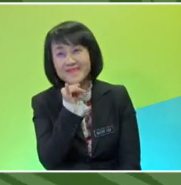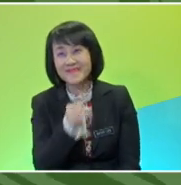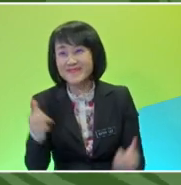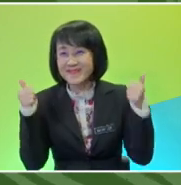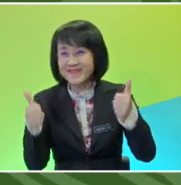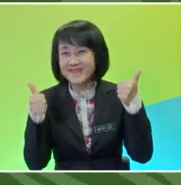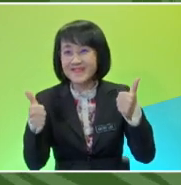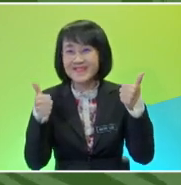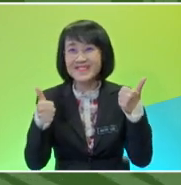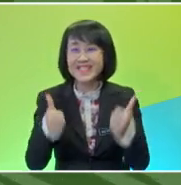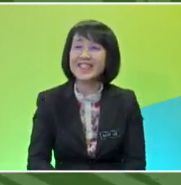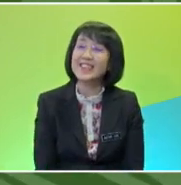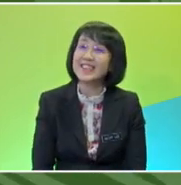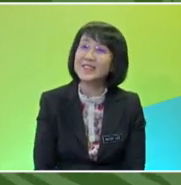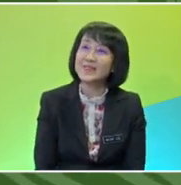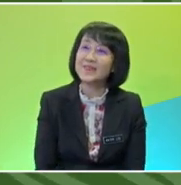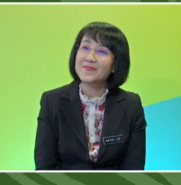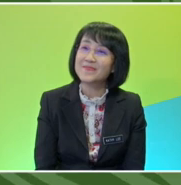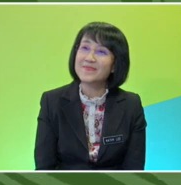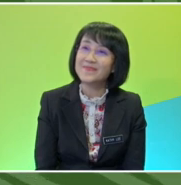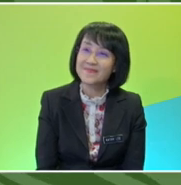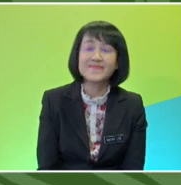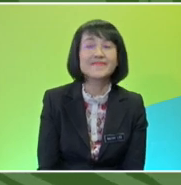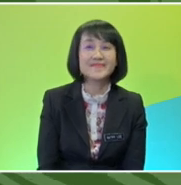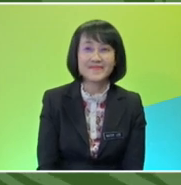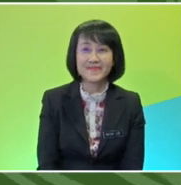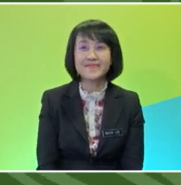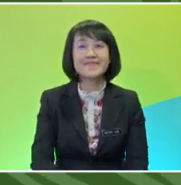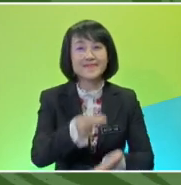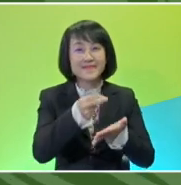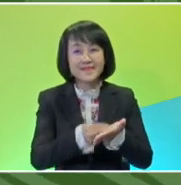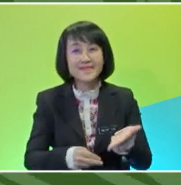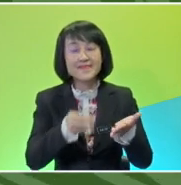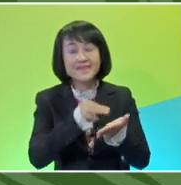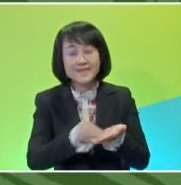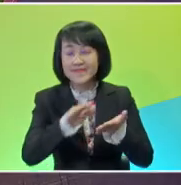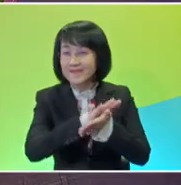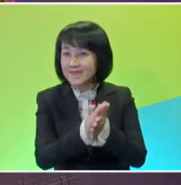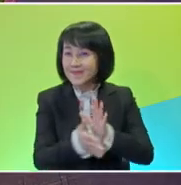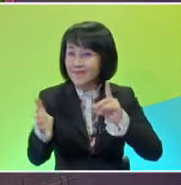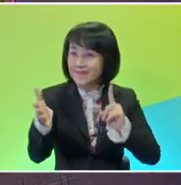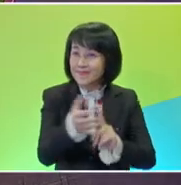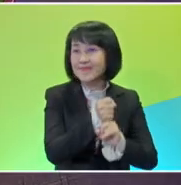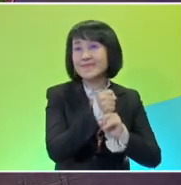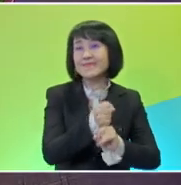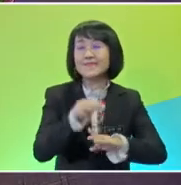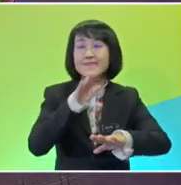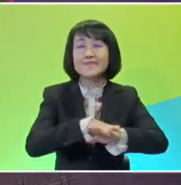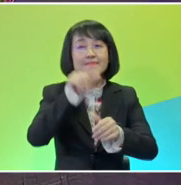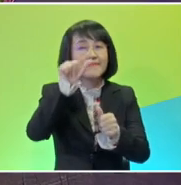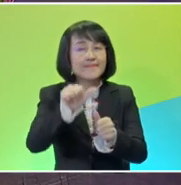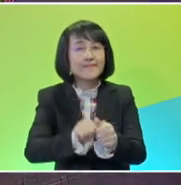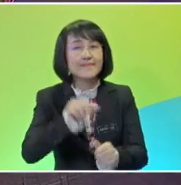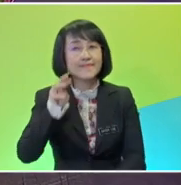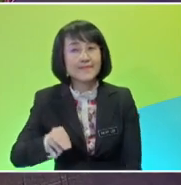jadi betul tuh memang sepatunya menjadi pegangan pada setiap murid ah